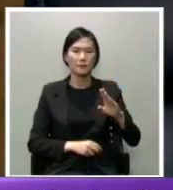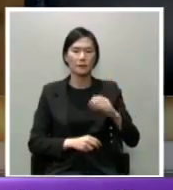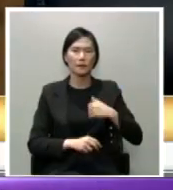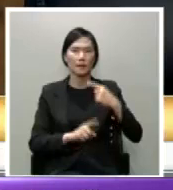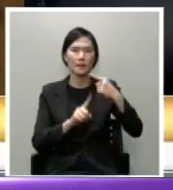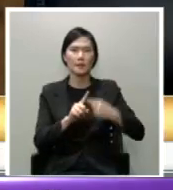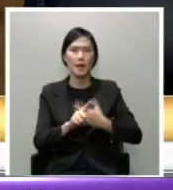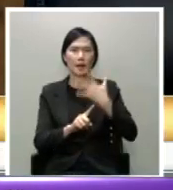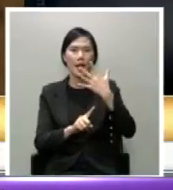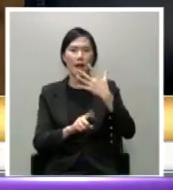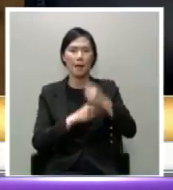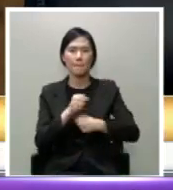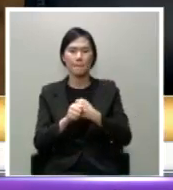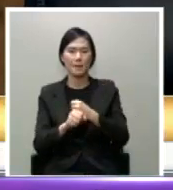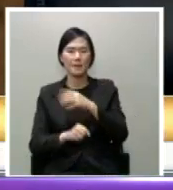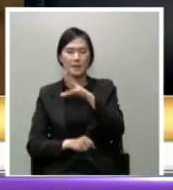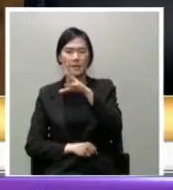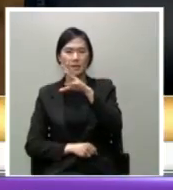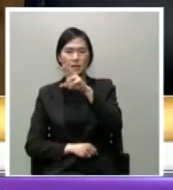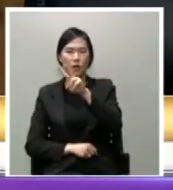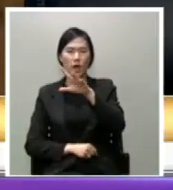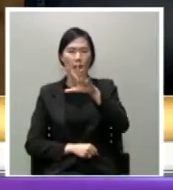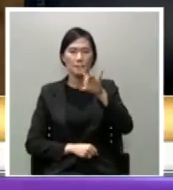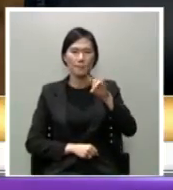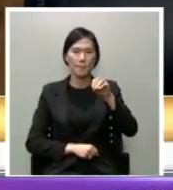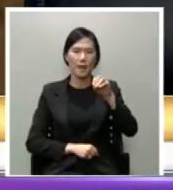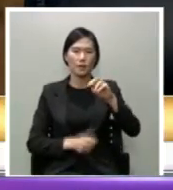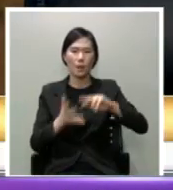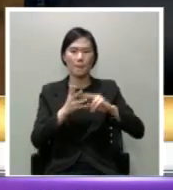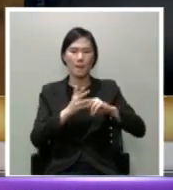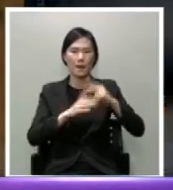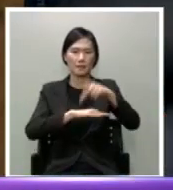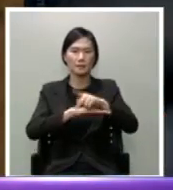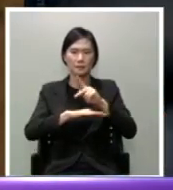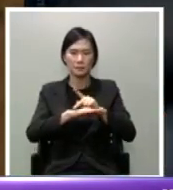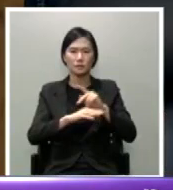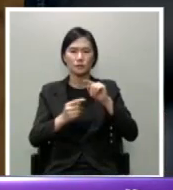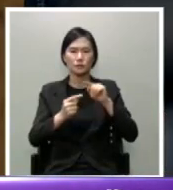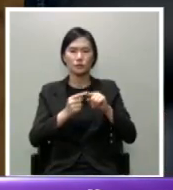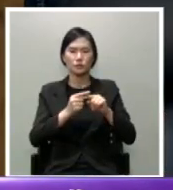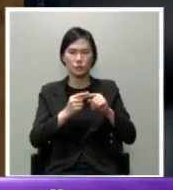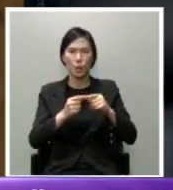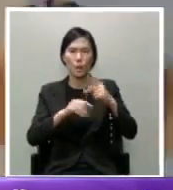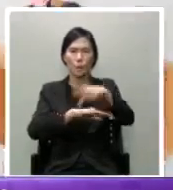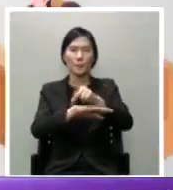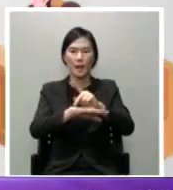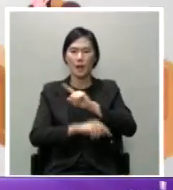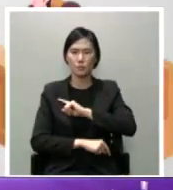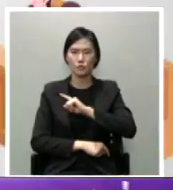ที่20พฤษภาคมปี2558นายฮาราลด์ เนเปิลสัญชาตินอร์เวย์เป็นประธาน